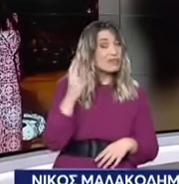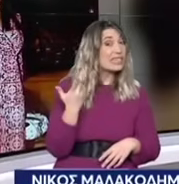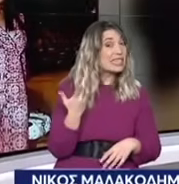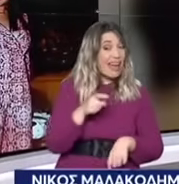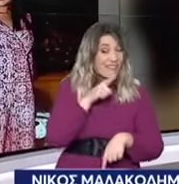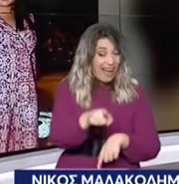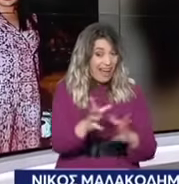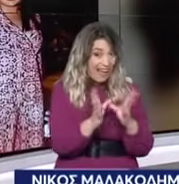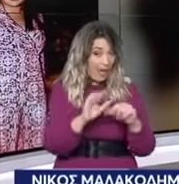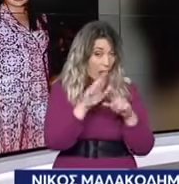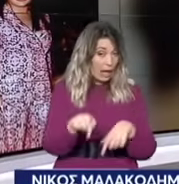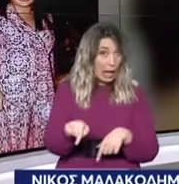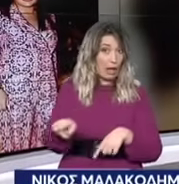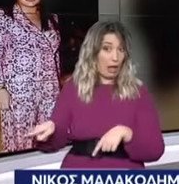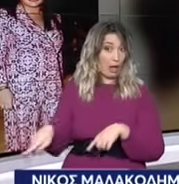Αλβανία.